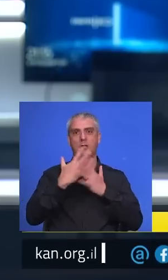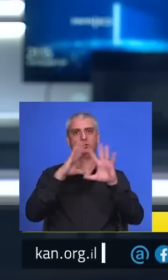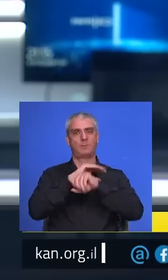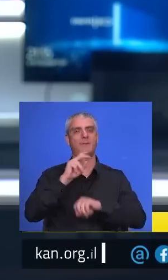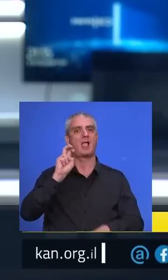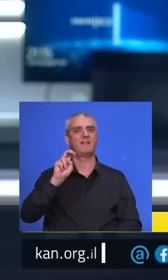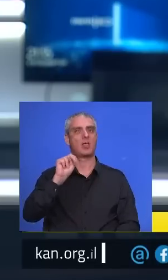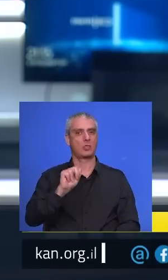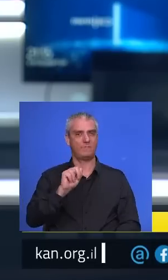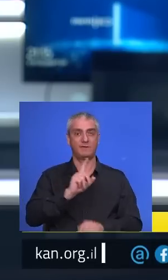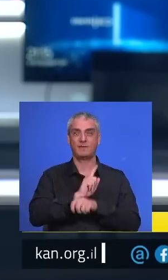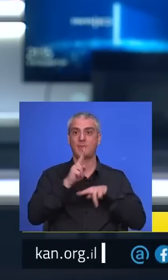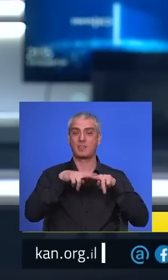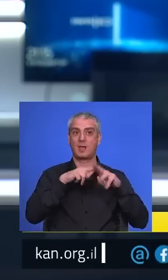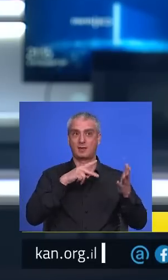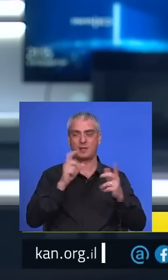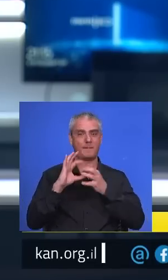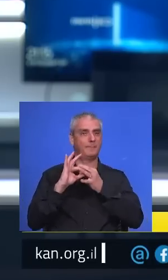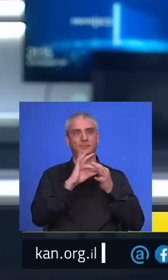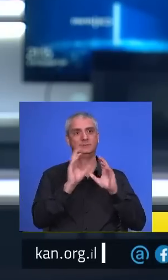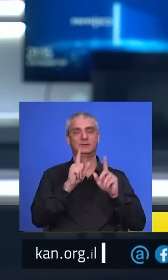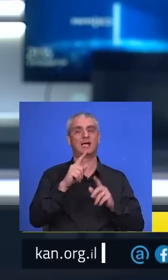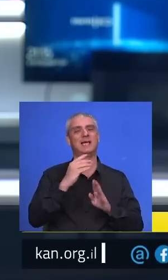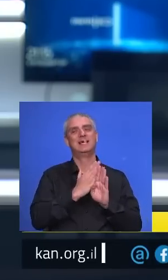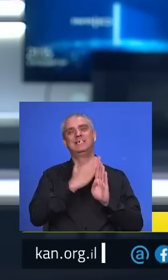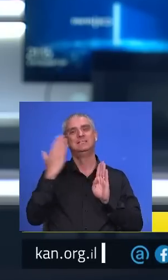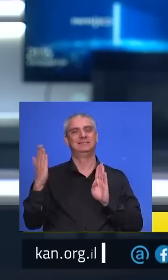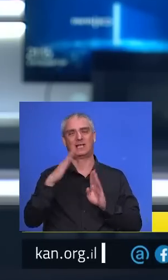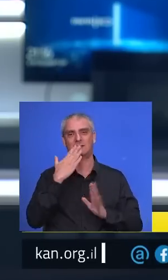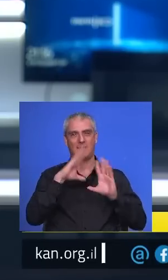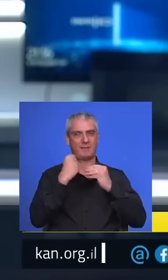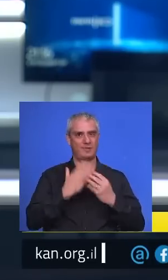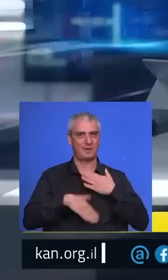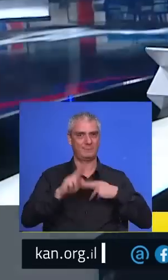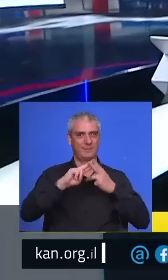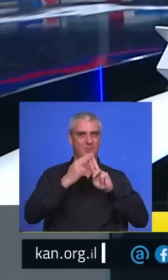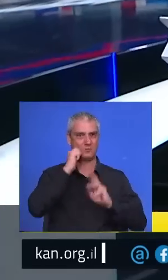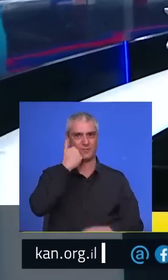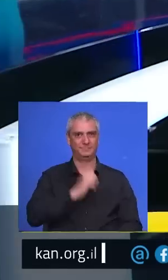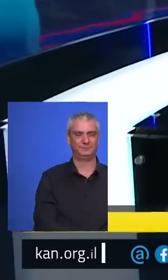עקיבא נוביק, ומיד אחרינו פרק בסדרה איסט סייד. ערב נעים שיהיה לכם, להתראות מחר.